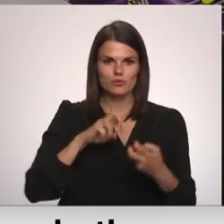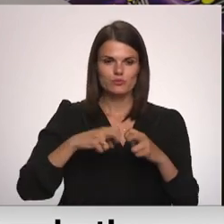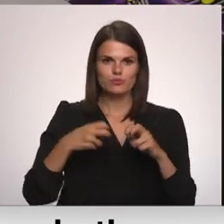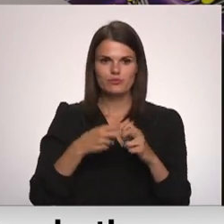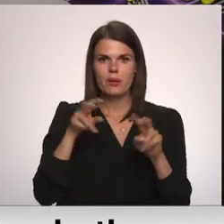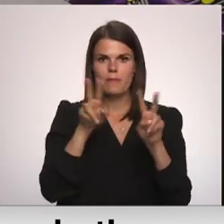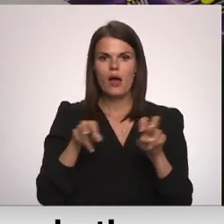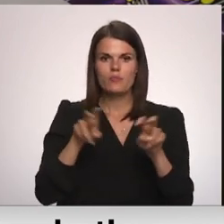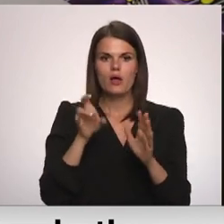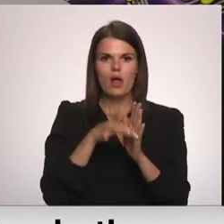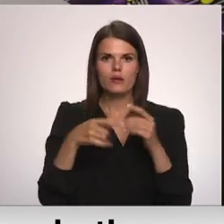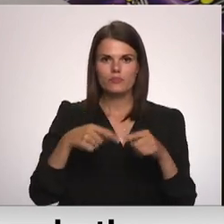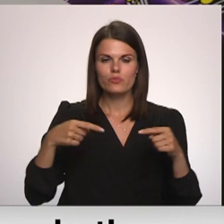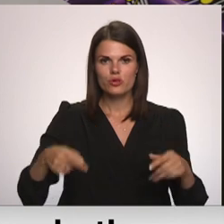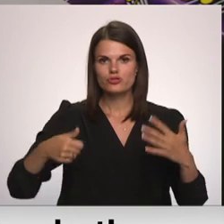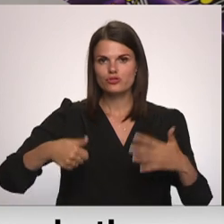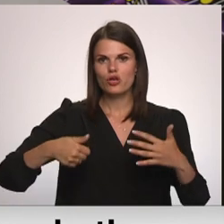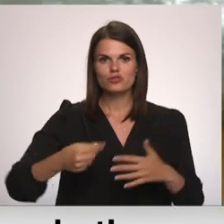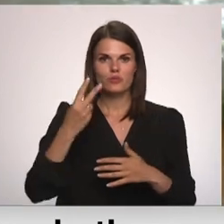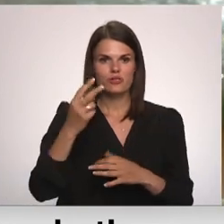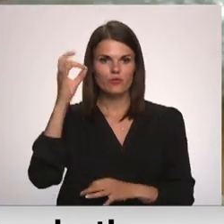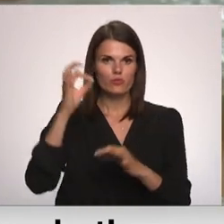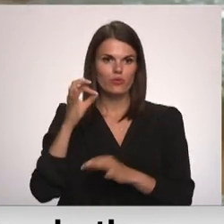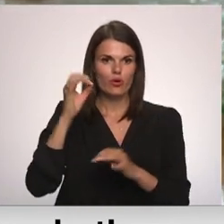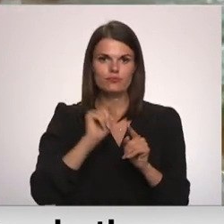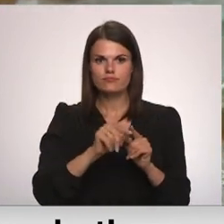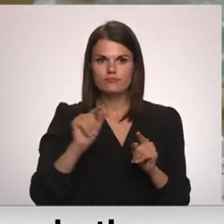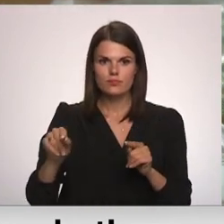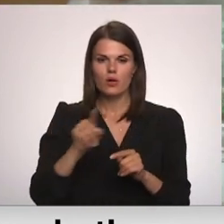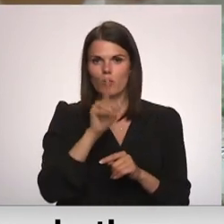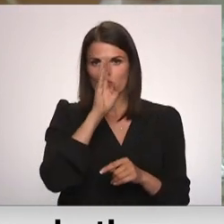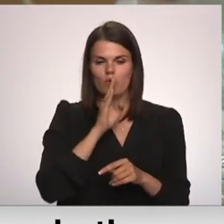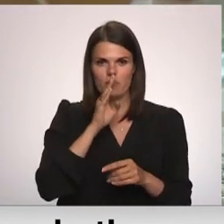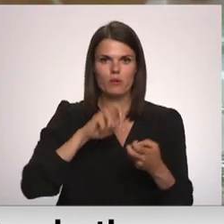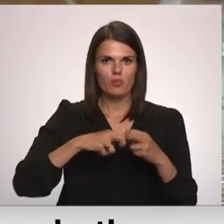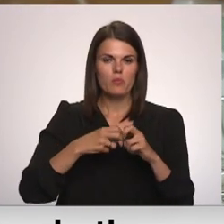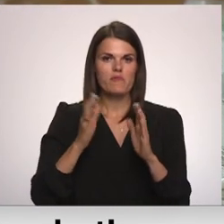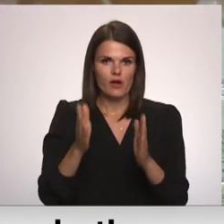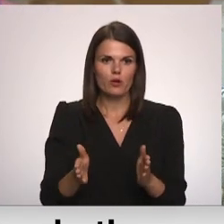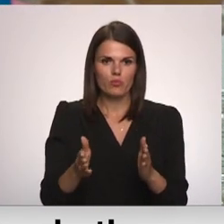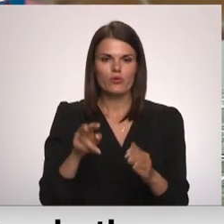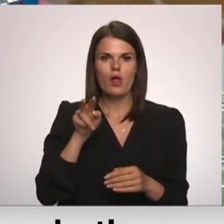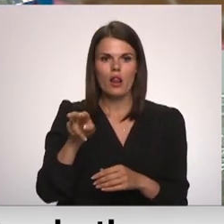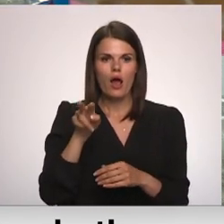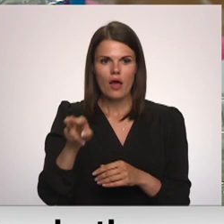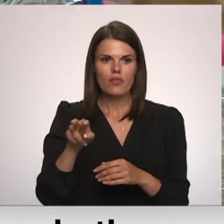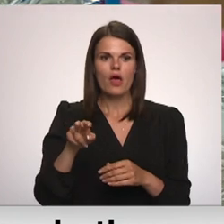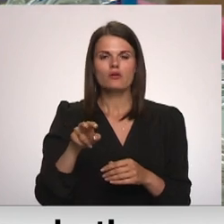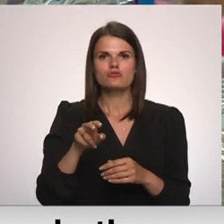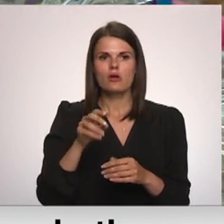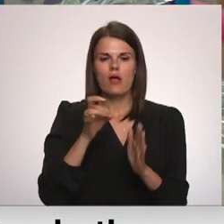Testējot elektropreces 62% gadījumu atklājies, ka tās rada būtisku apdraudējumu. Vairākums lādēšanas adapteru